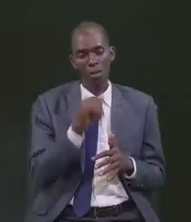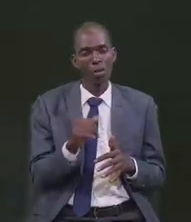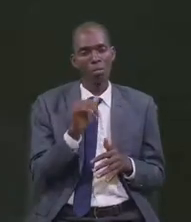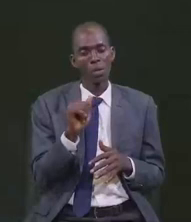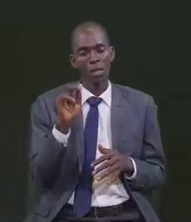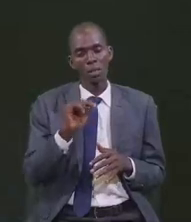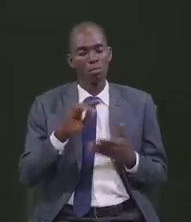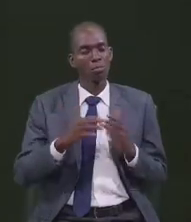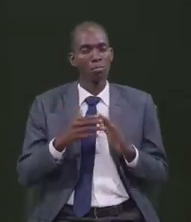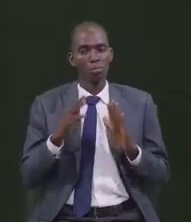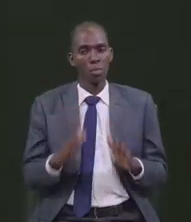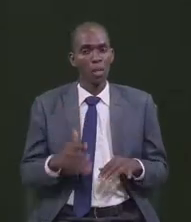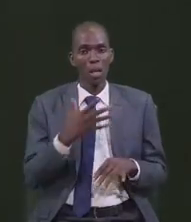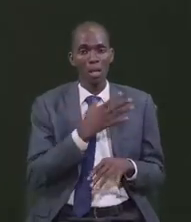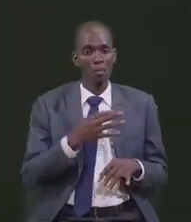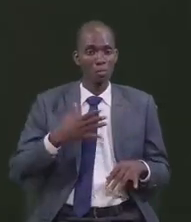cheveux